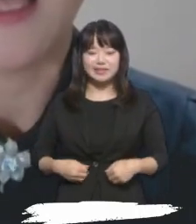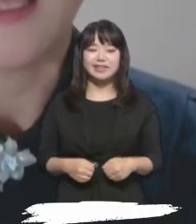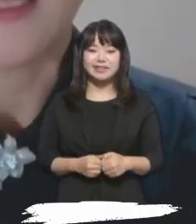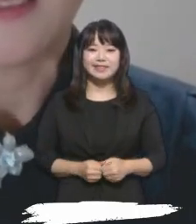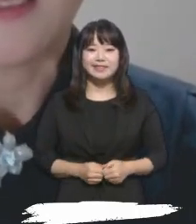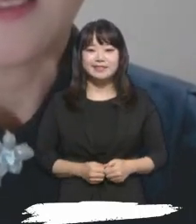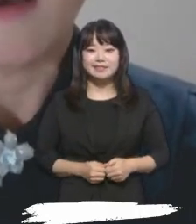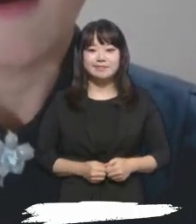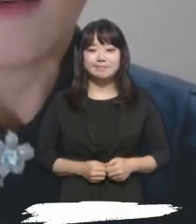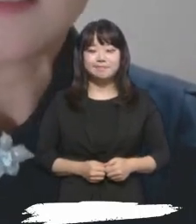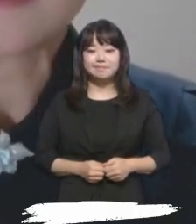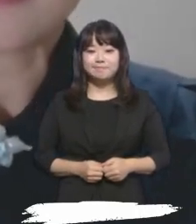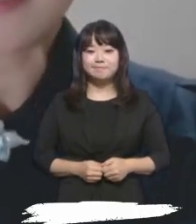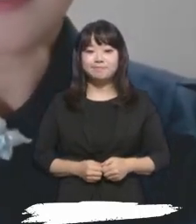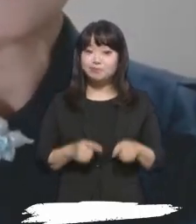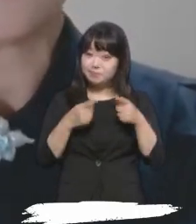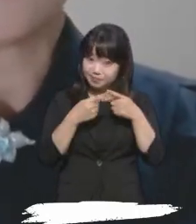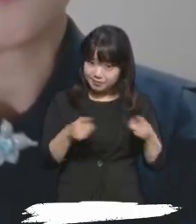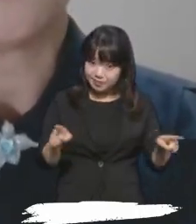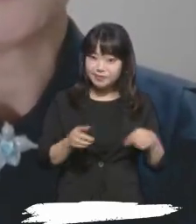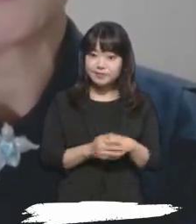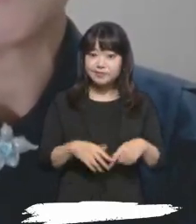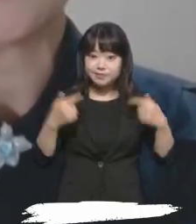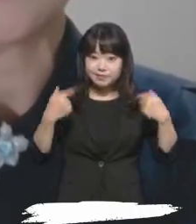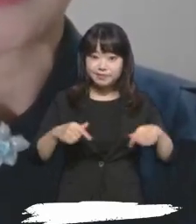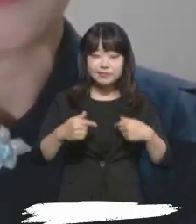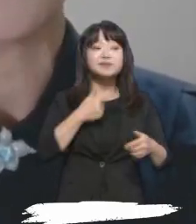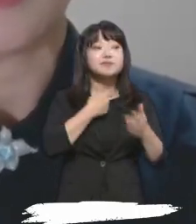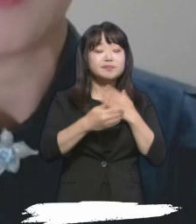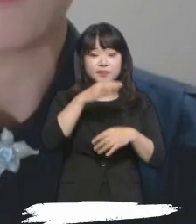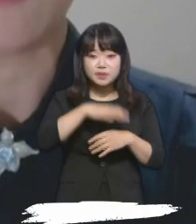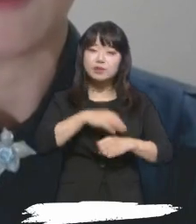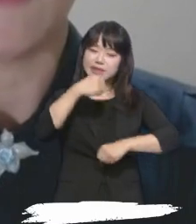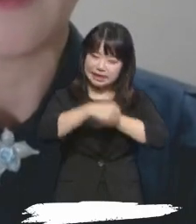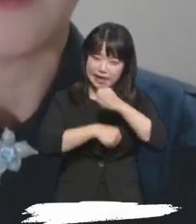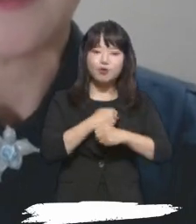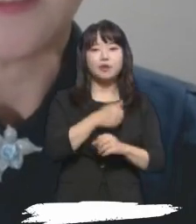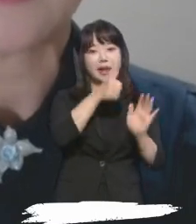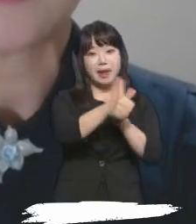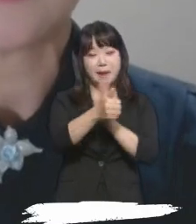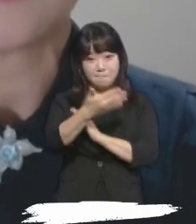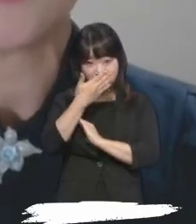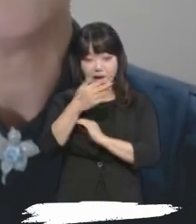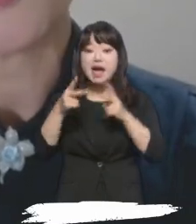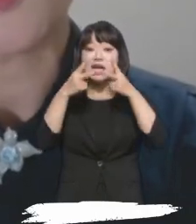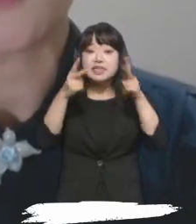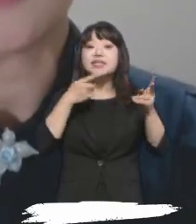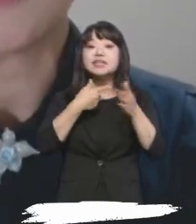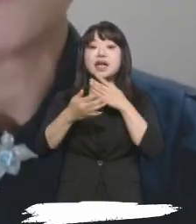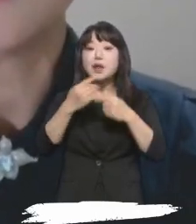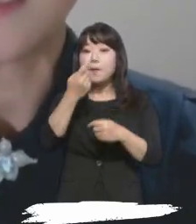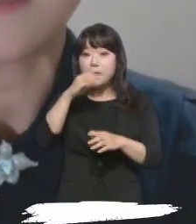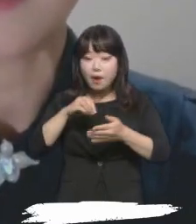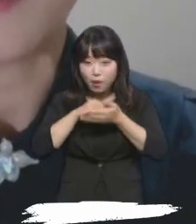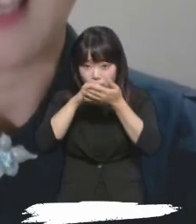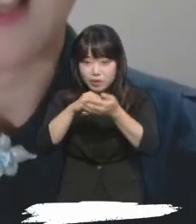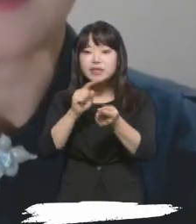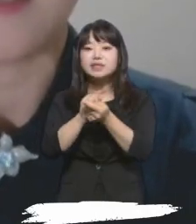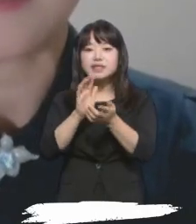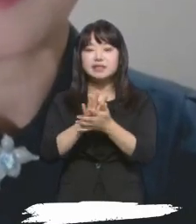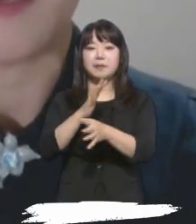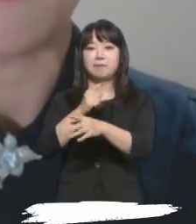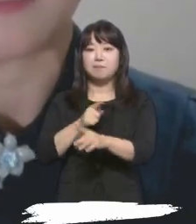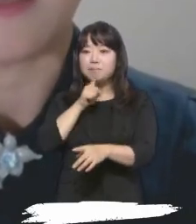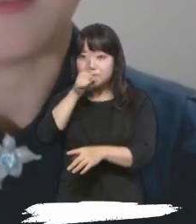바랍니다. 1층 상설 체험존은 자유관람이고요. 2층 체험교육은 현장에서